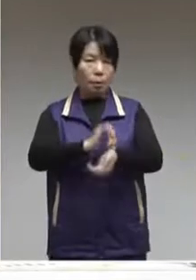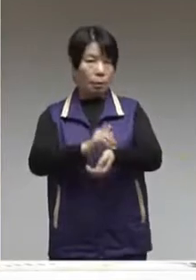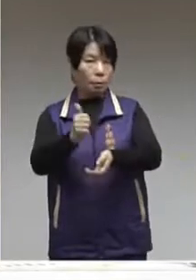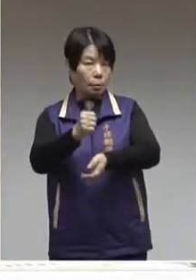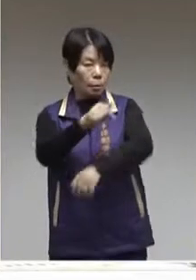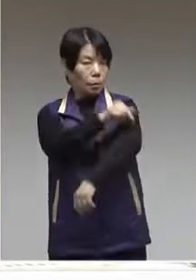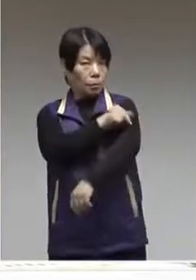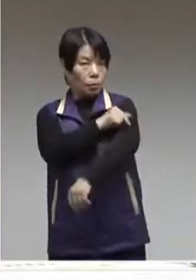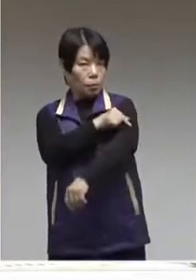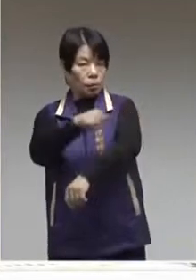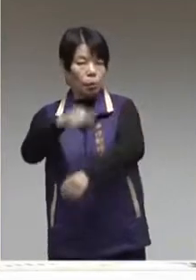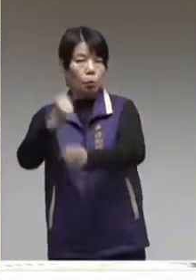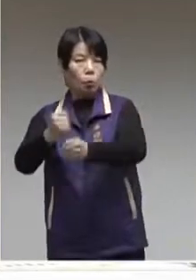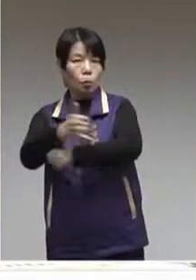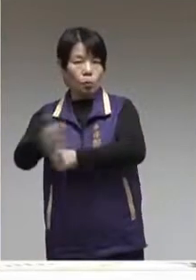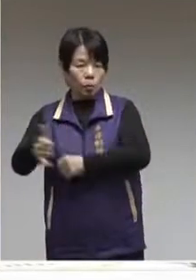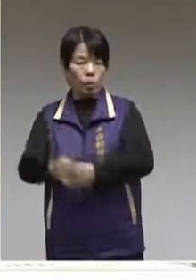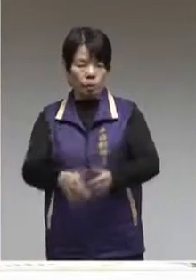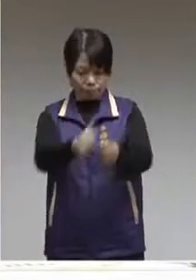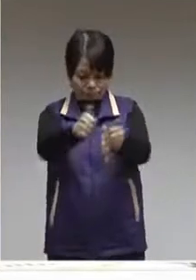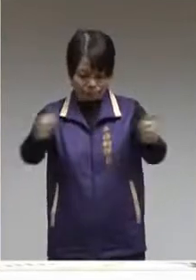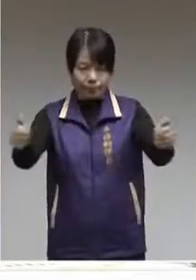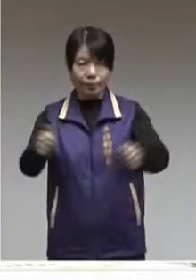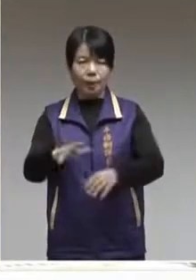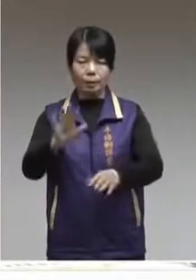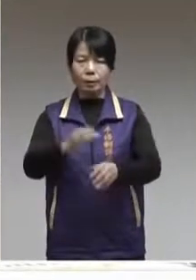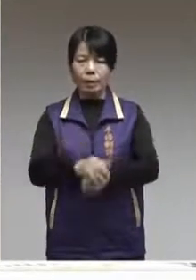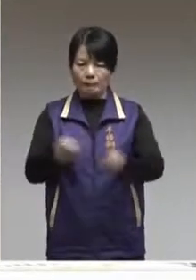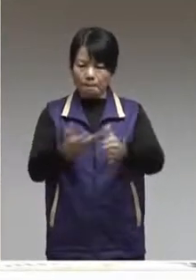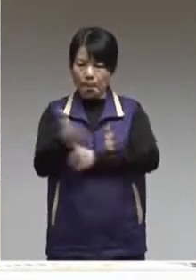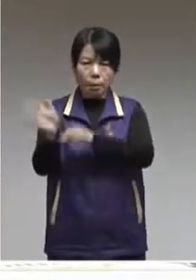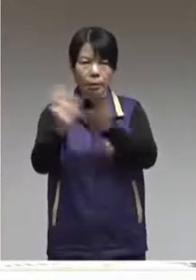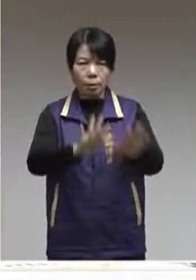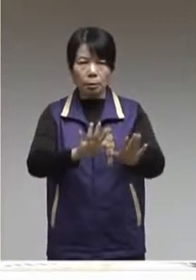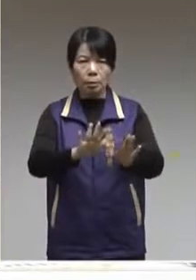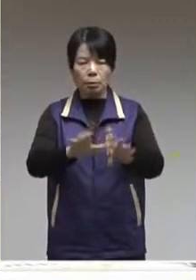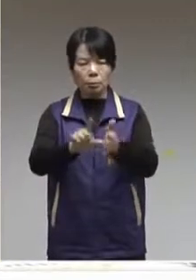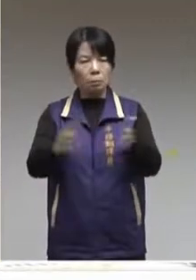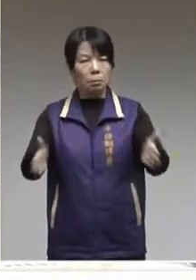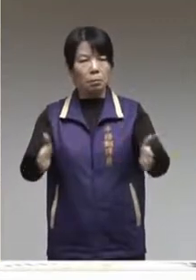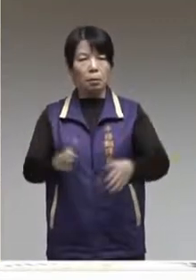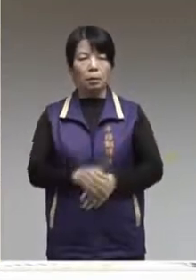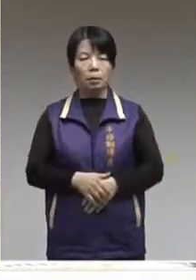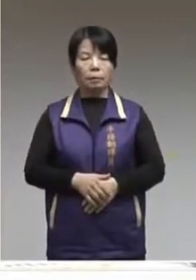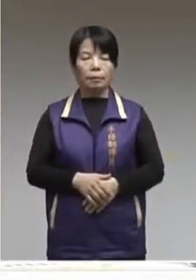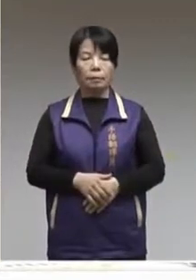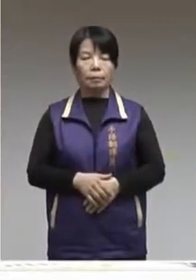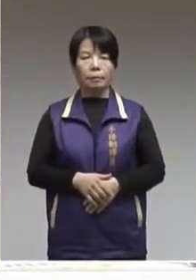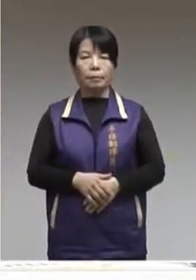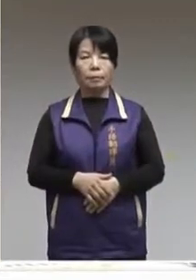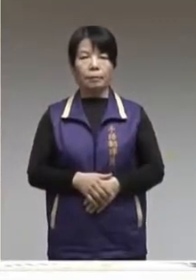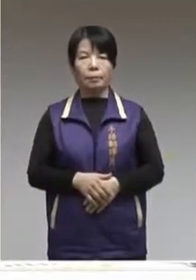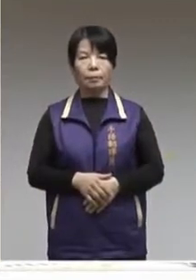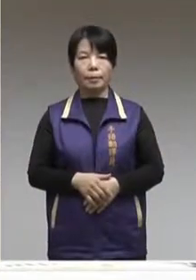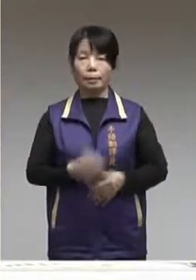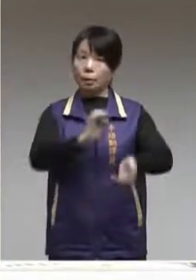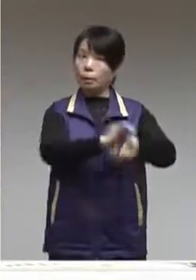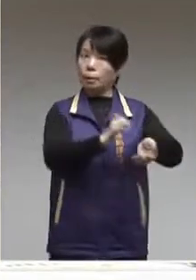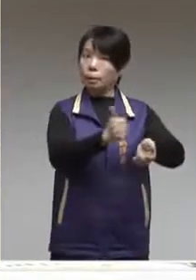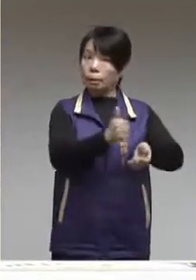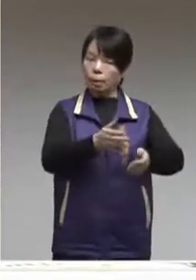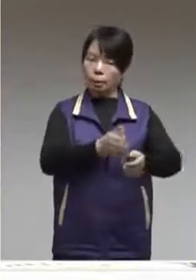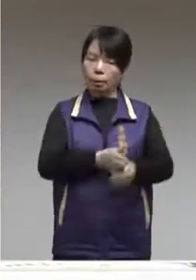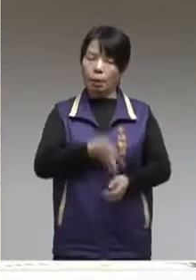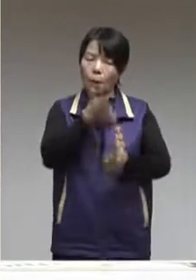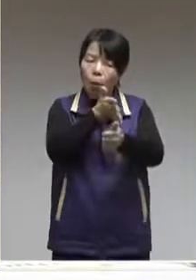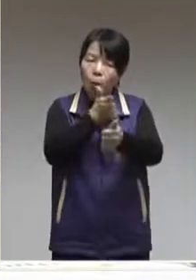声谢谢。好，因为在疫情流行期间，好，那大家啊，一方面我们医师在问诊的